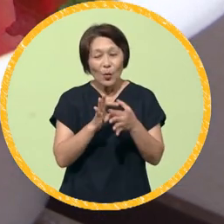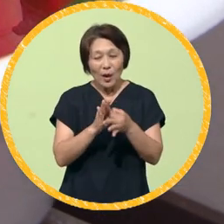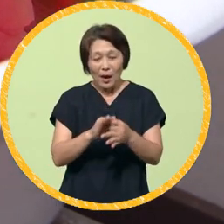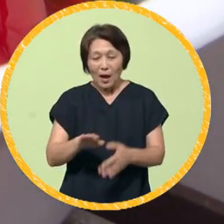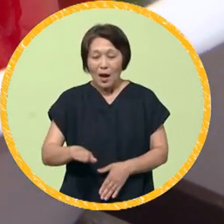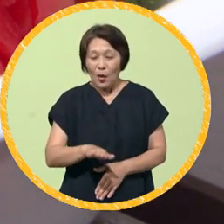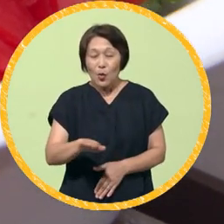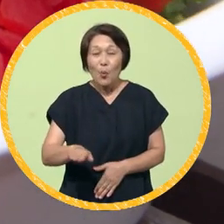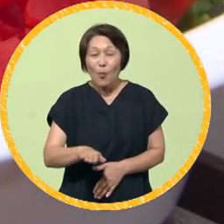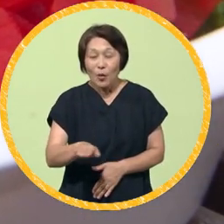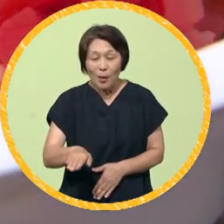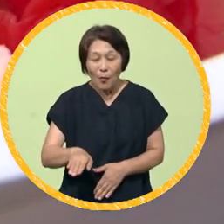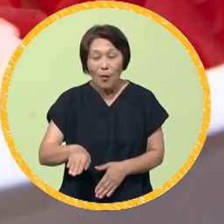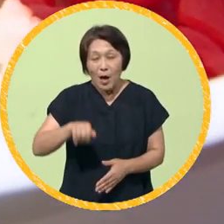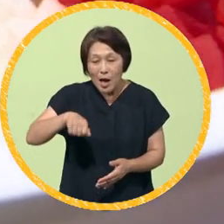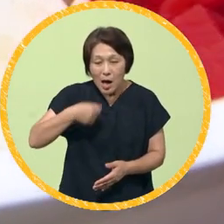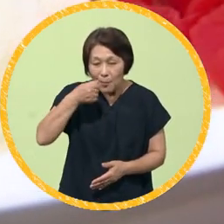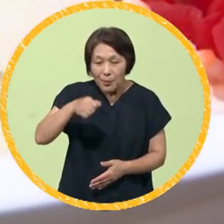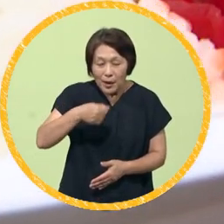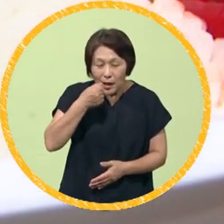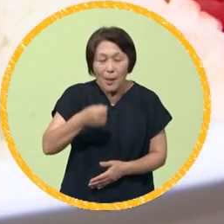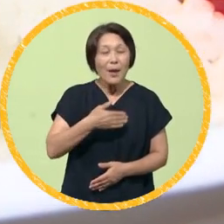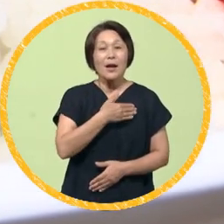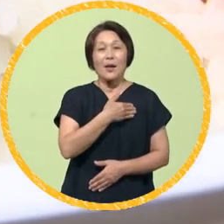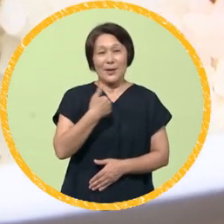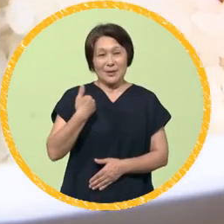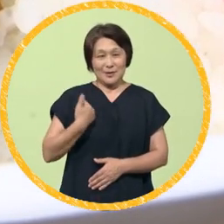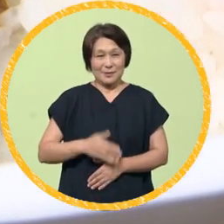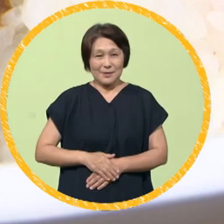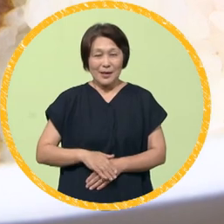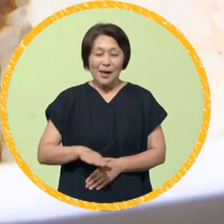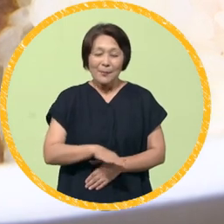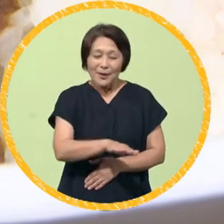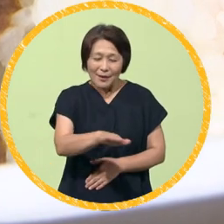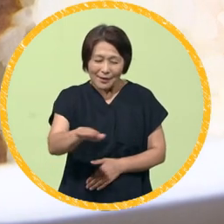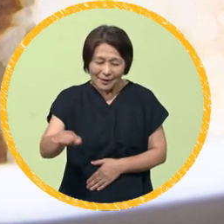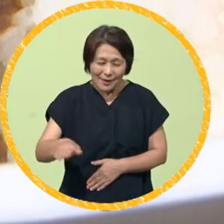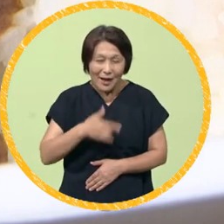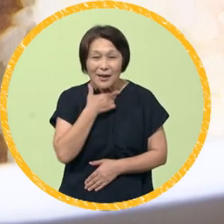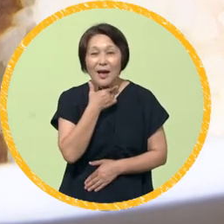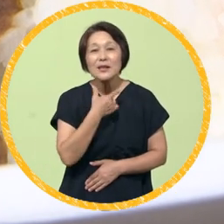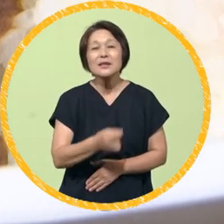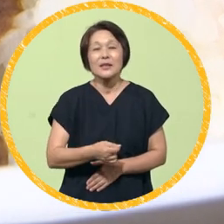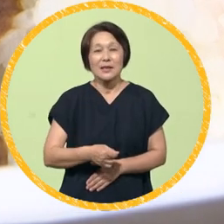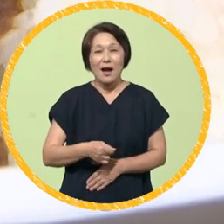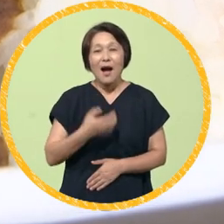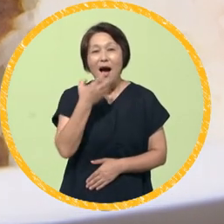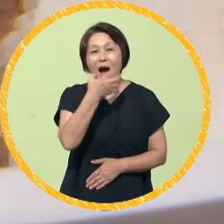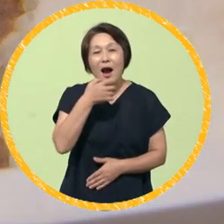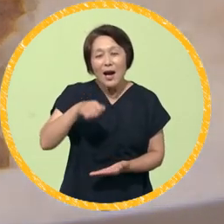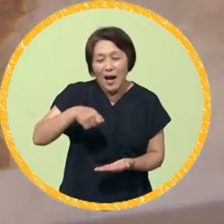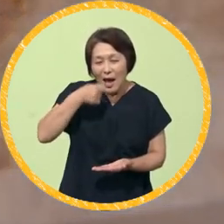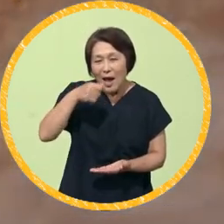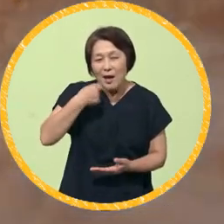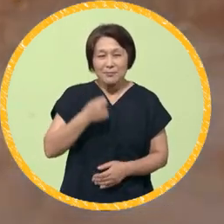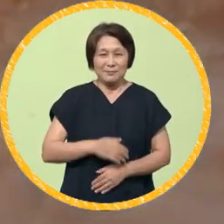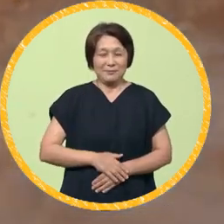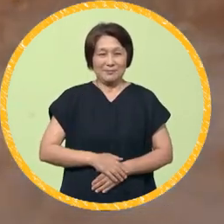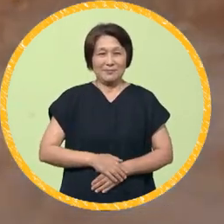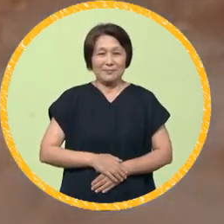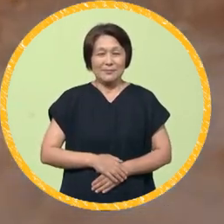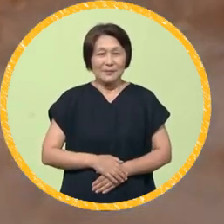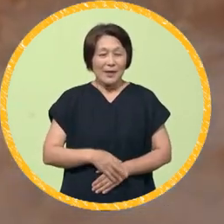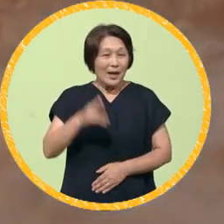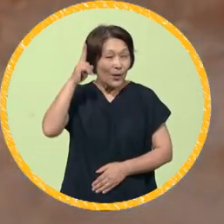子さんでもすごい食べやすいですね。 はい、食べやすいカレーになっています。 みんなが大好きな味です。これいいですね。横須